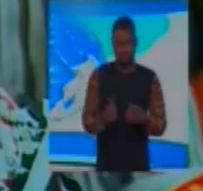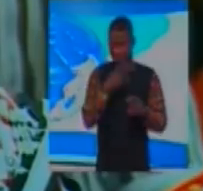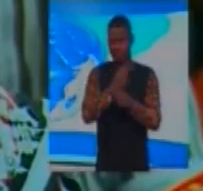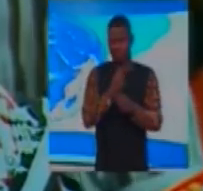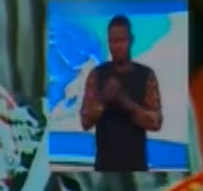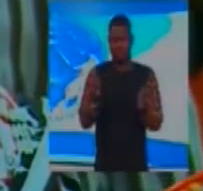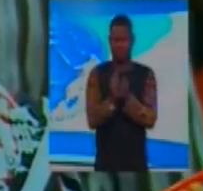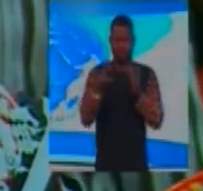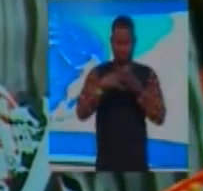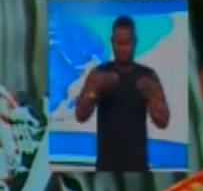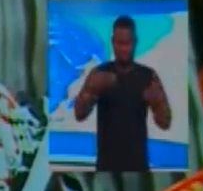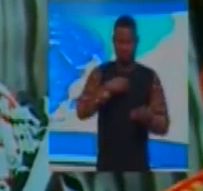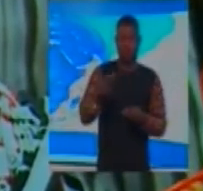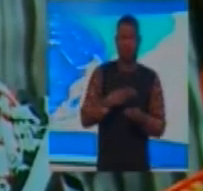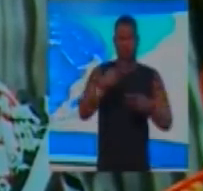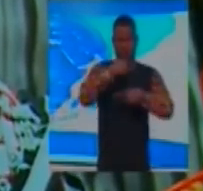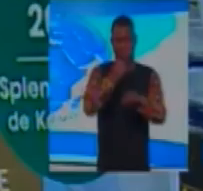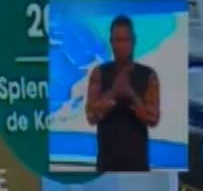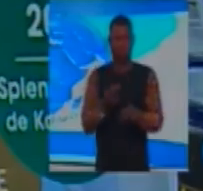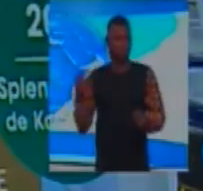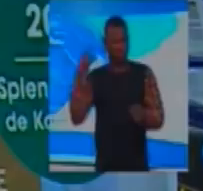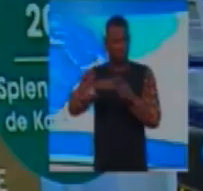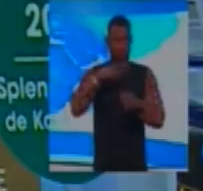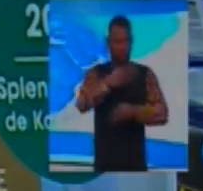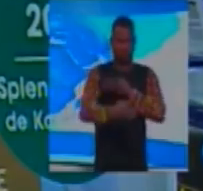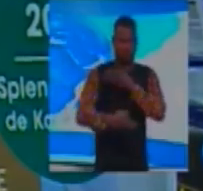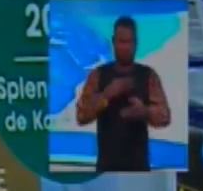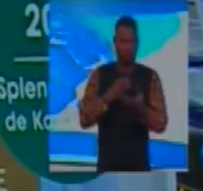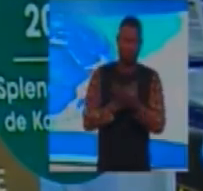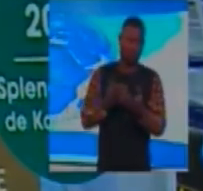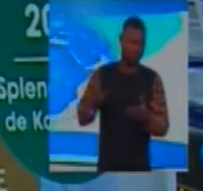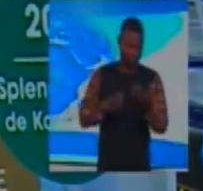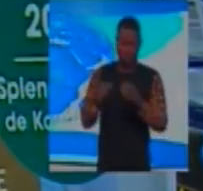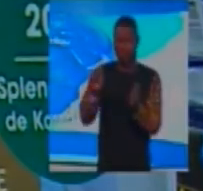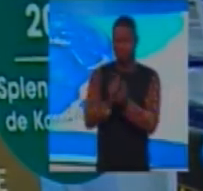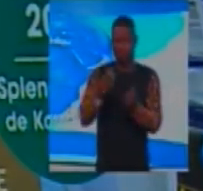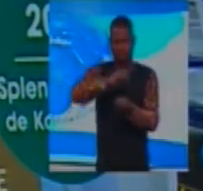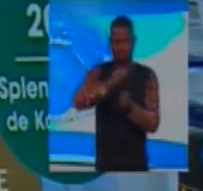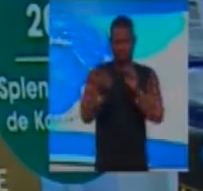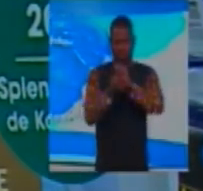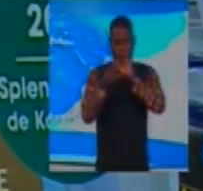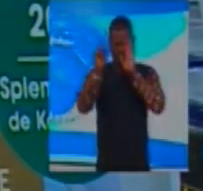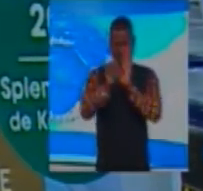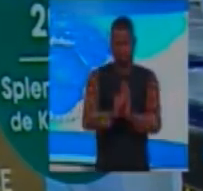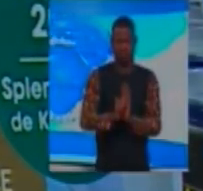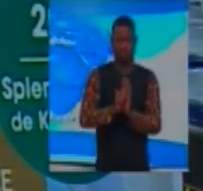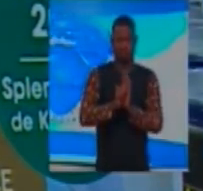allant de la production à la commercialisation, en passant par la transformation.